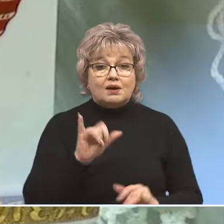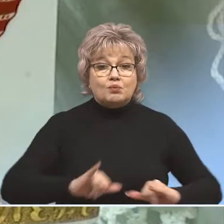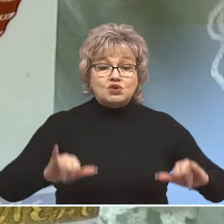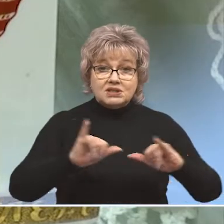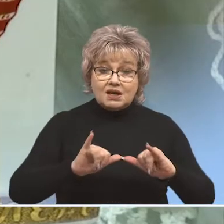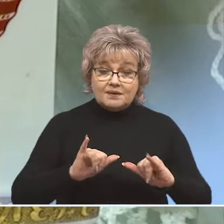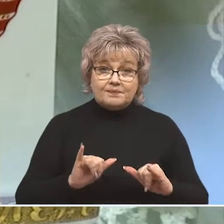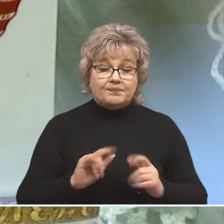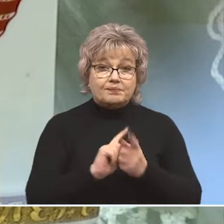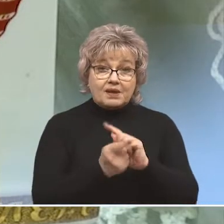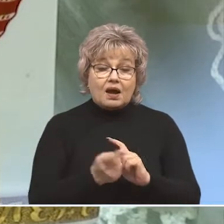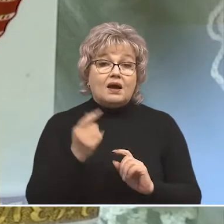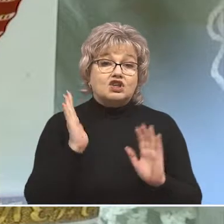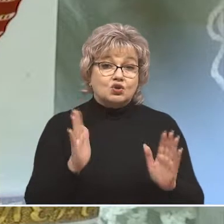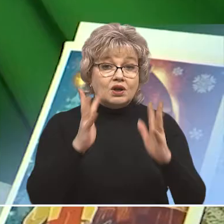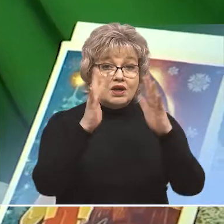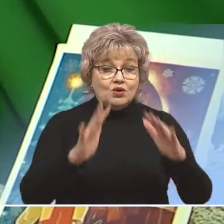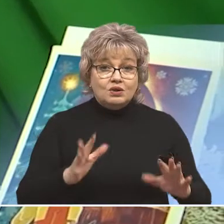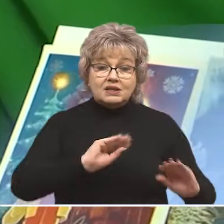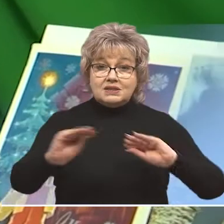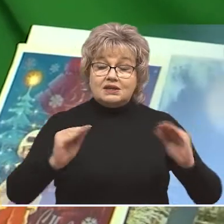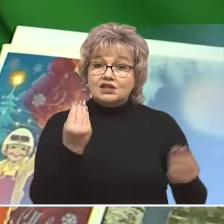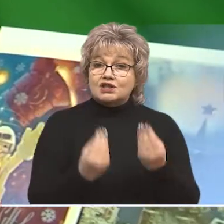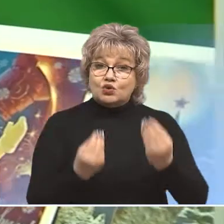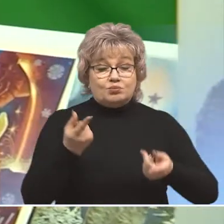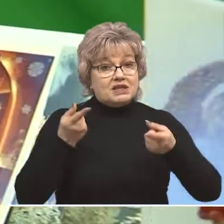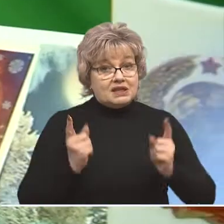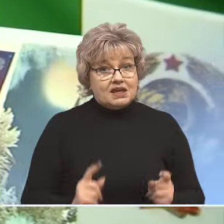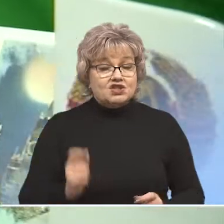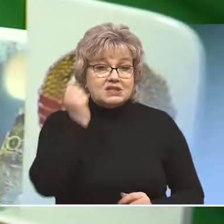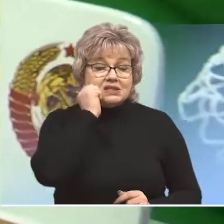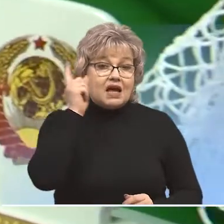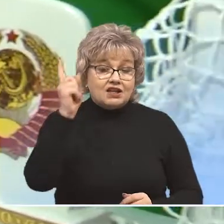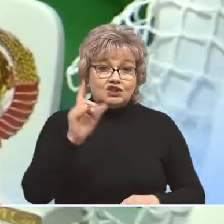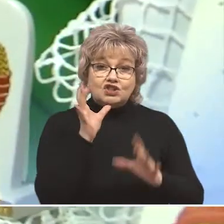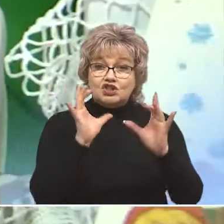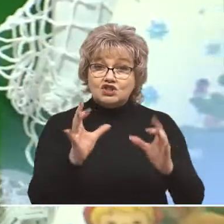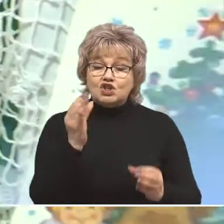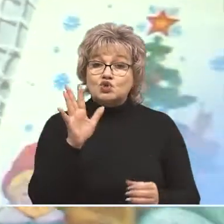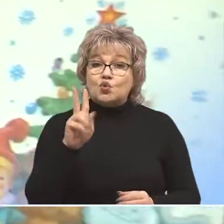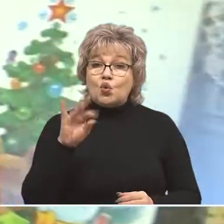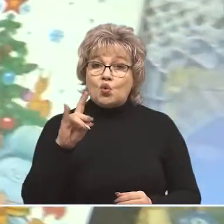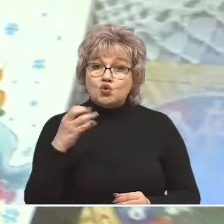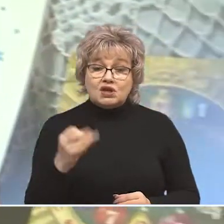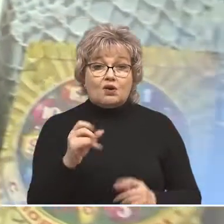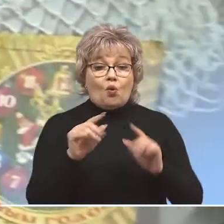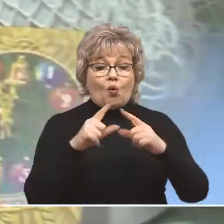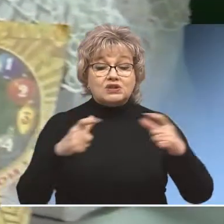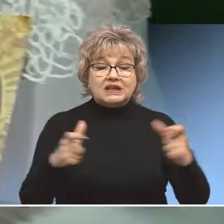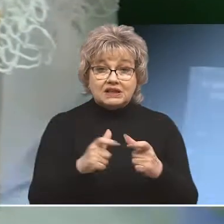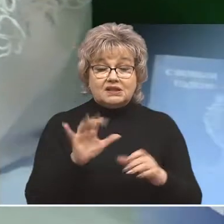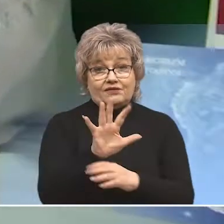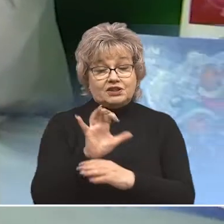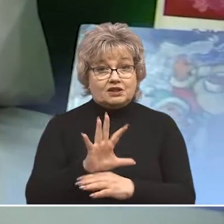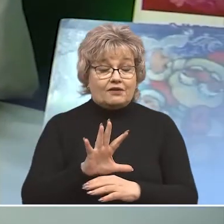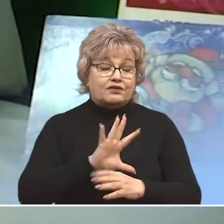районного краеведческого музея. Здесь не только елка, но и стенды с игрушками, настоящие старинные часы с кукушкой, открытки и фотографии.